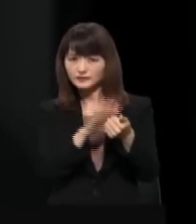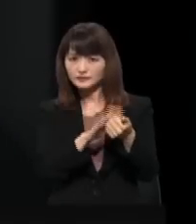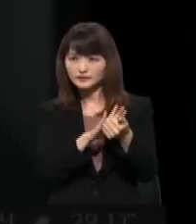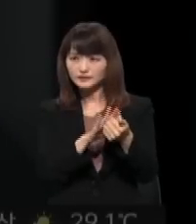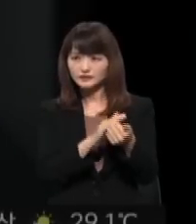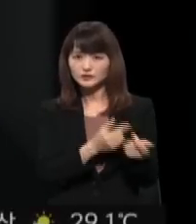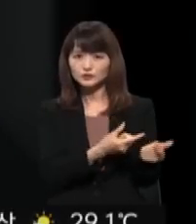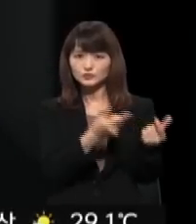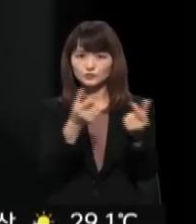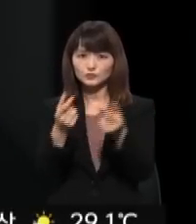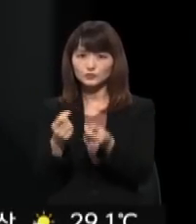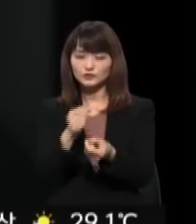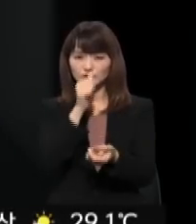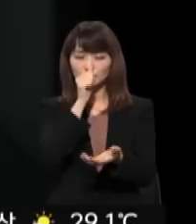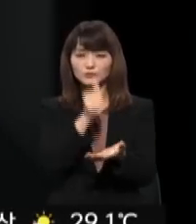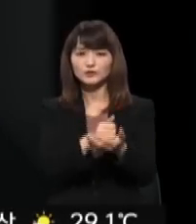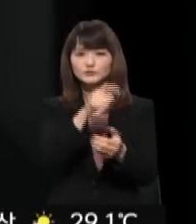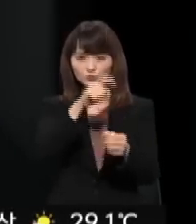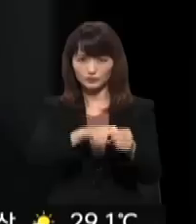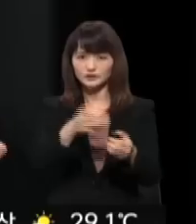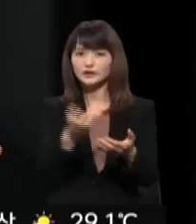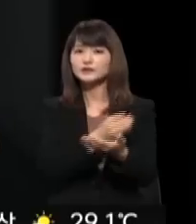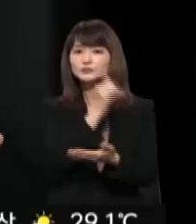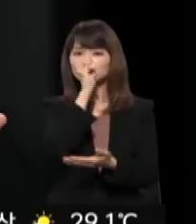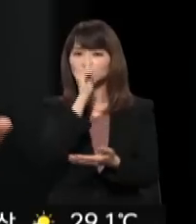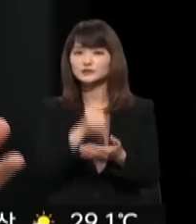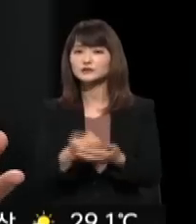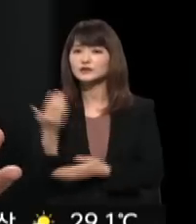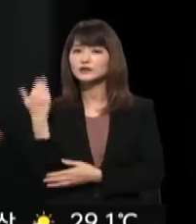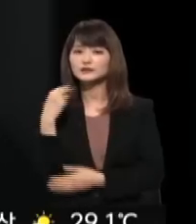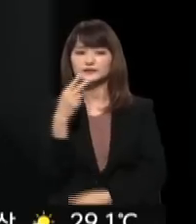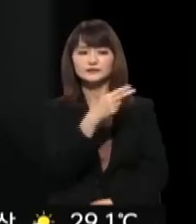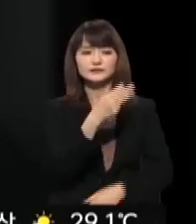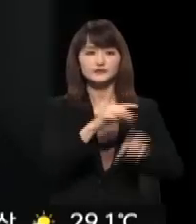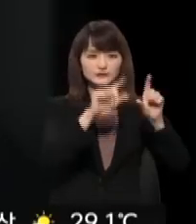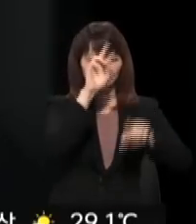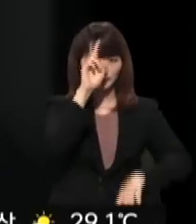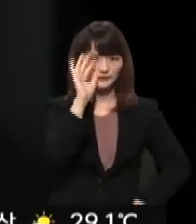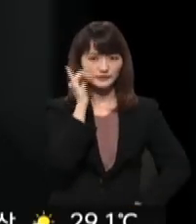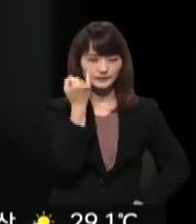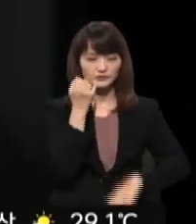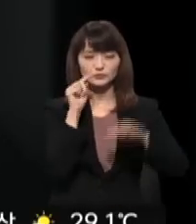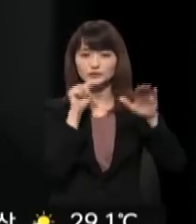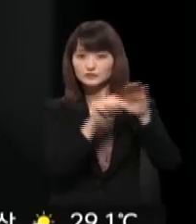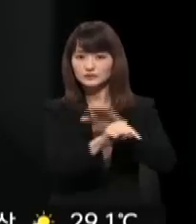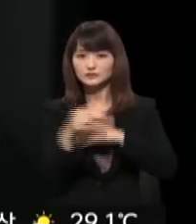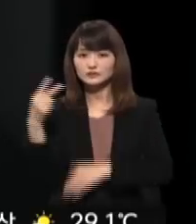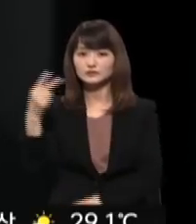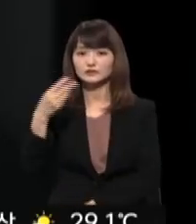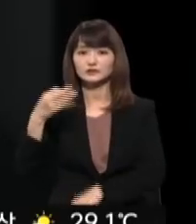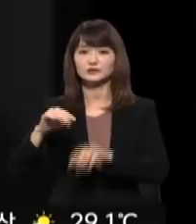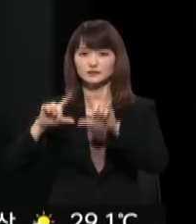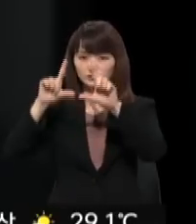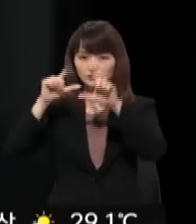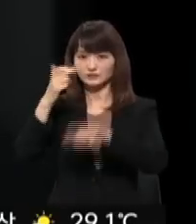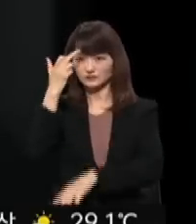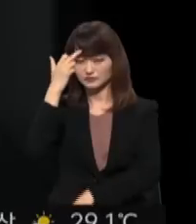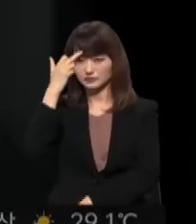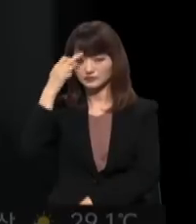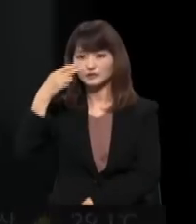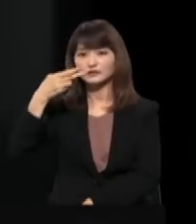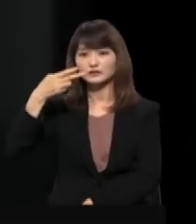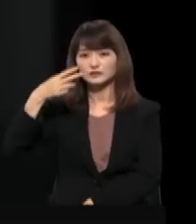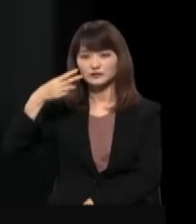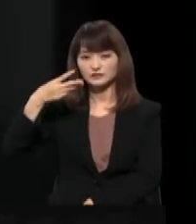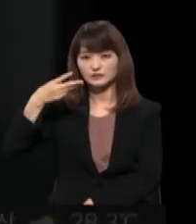동일한 범죄의 목적을 갖고 있어야 돼요 앞서 얘기했듯이 2013년도는 박근혜 대통령 방문 14년도에는 뭐 최태원 회장